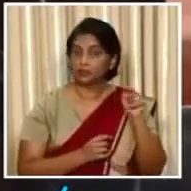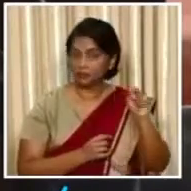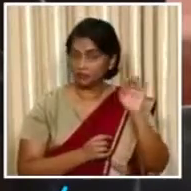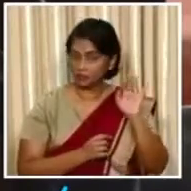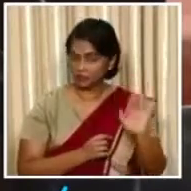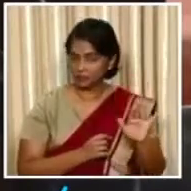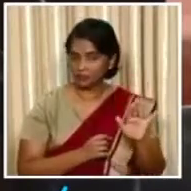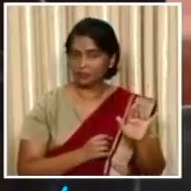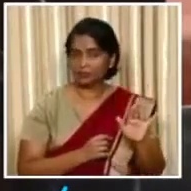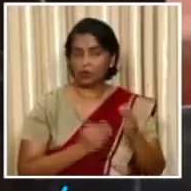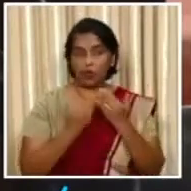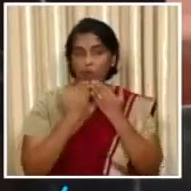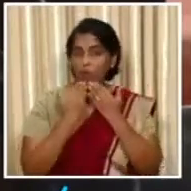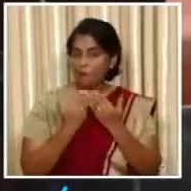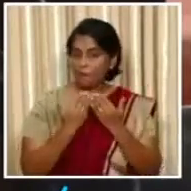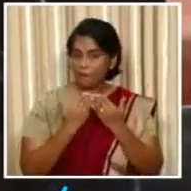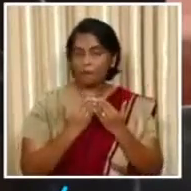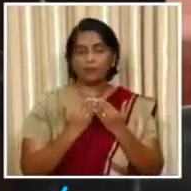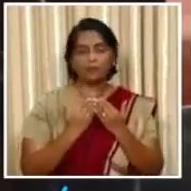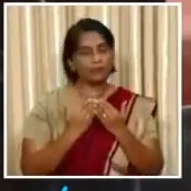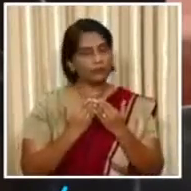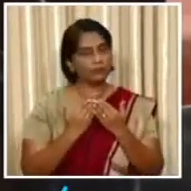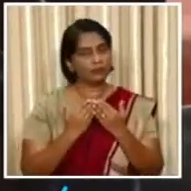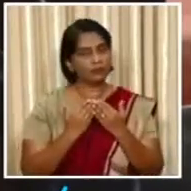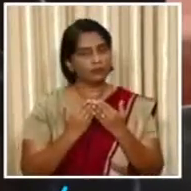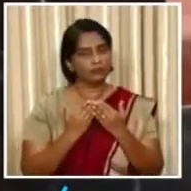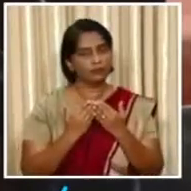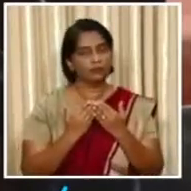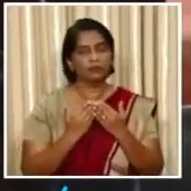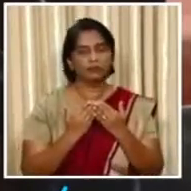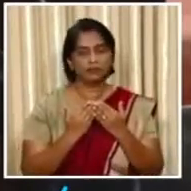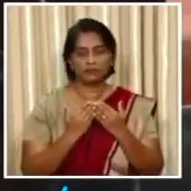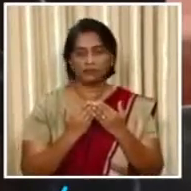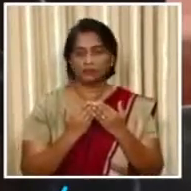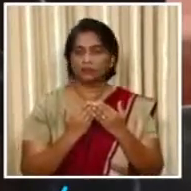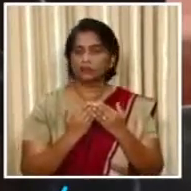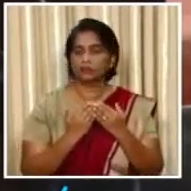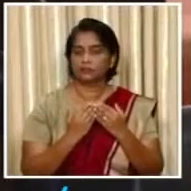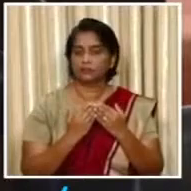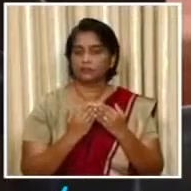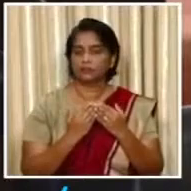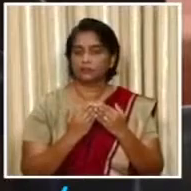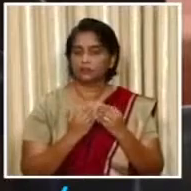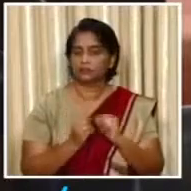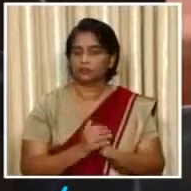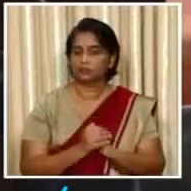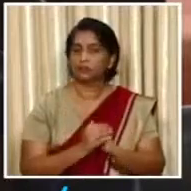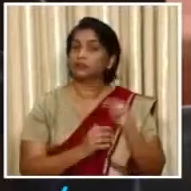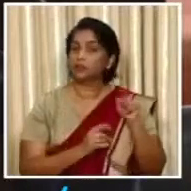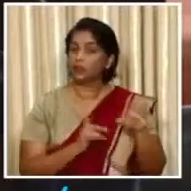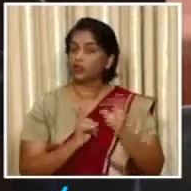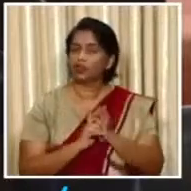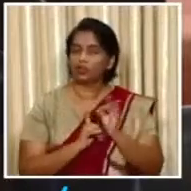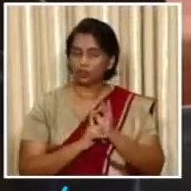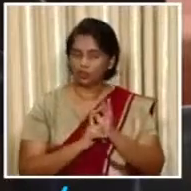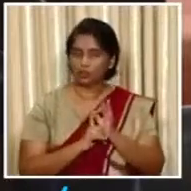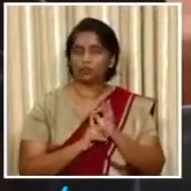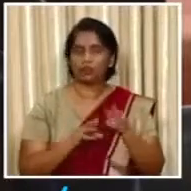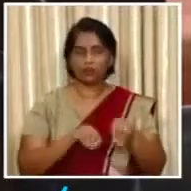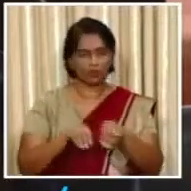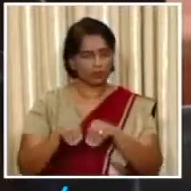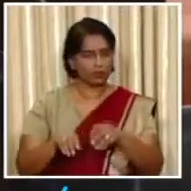ஆலோசனைகளை கருத்தில் கொள்ளாது ஏழை விவசாயிகளின் வாழ்வாதாரத்தை முன்னேற்றுவதற்காக அரசாங்கம் பாடுபட